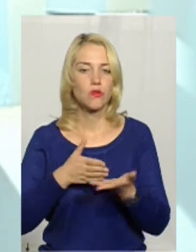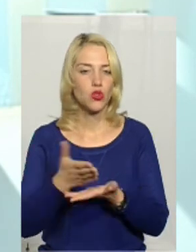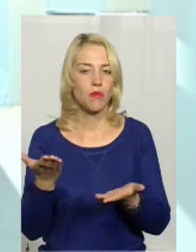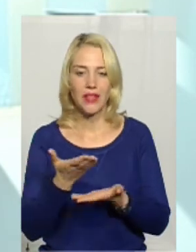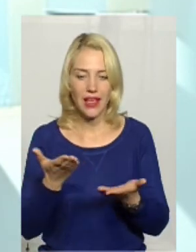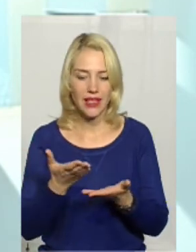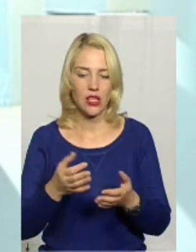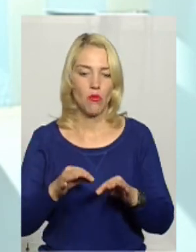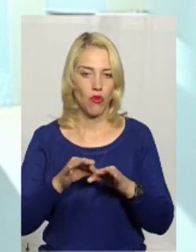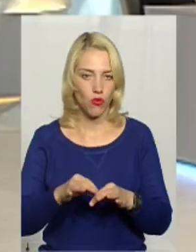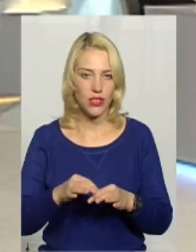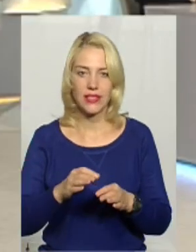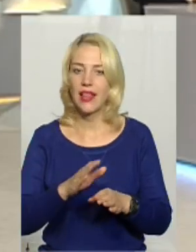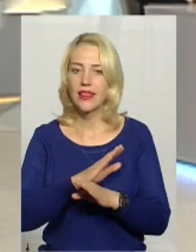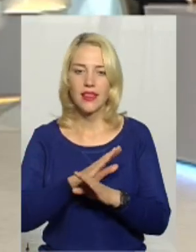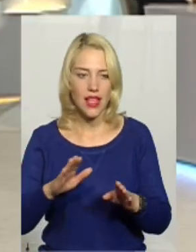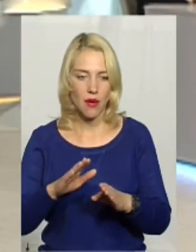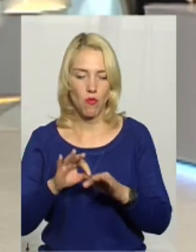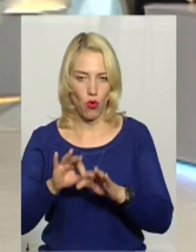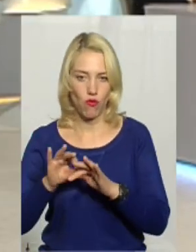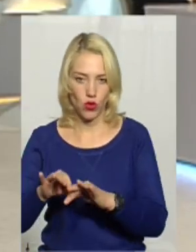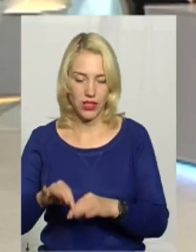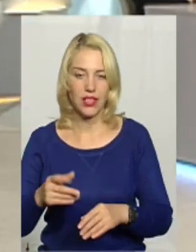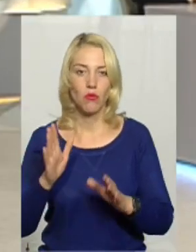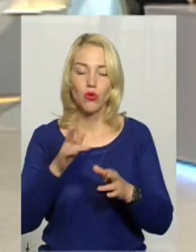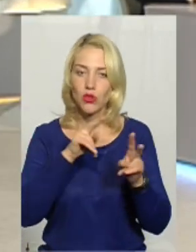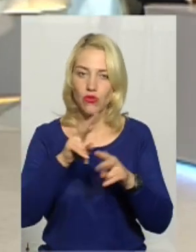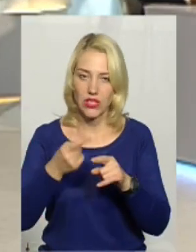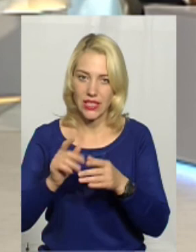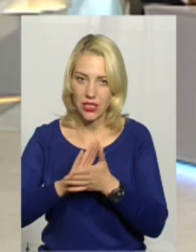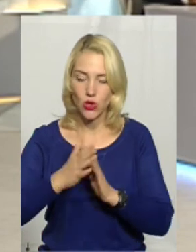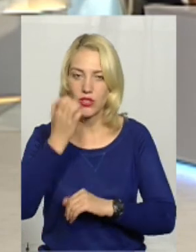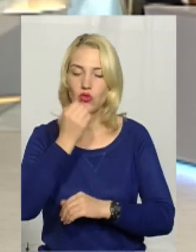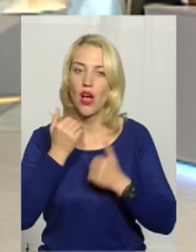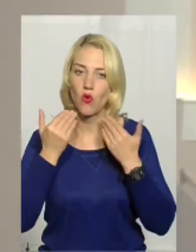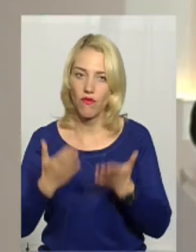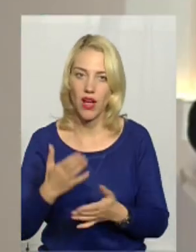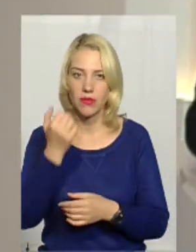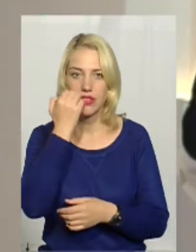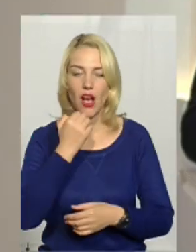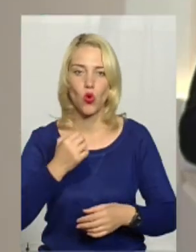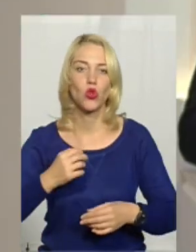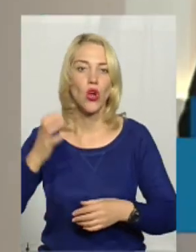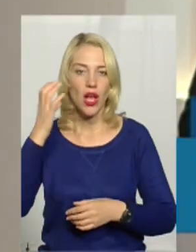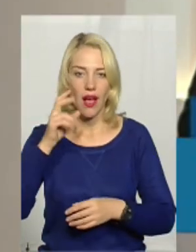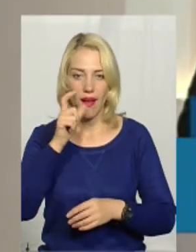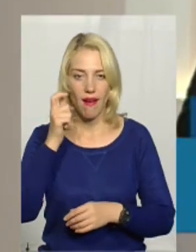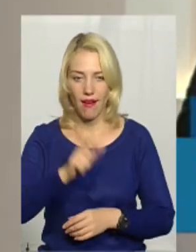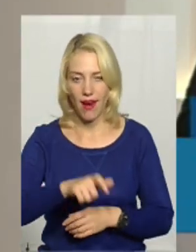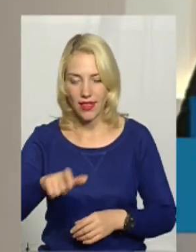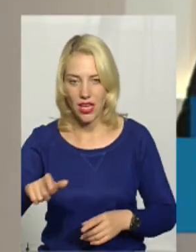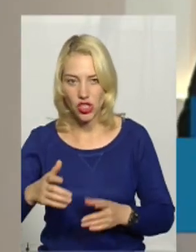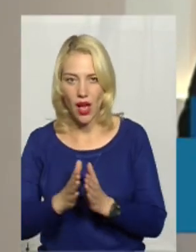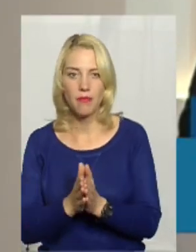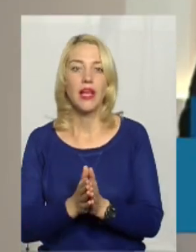проводити. Ми будемо і далі слідкувати за цією ситуацією. Я дякую вам, дякую нашим глядачам та радіослухачам. Нагадаю,